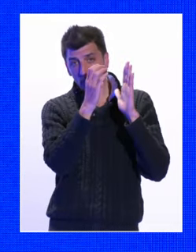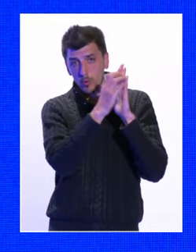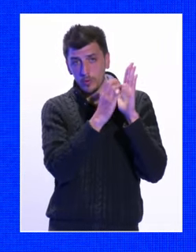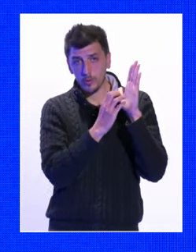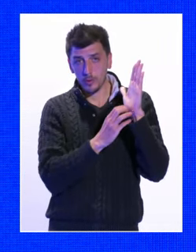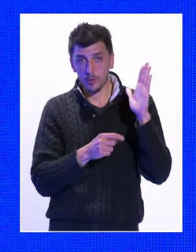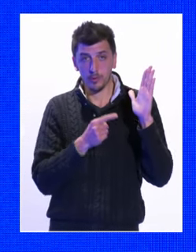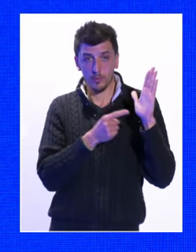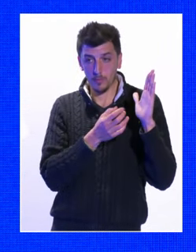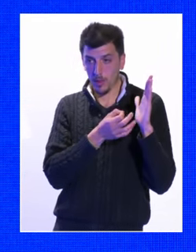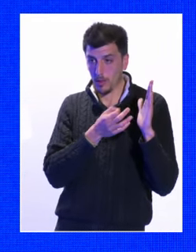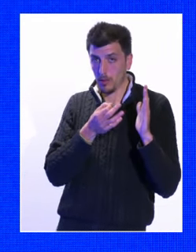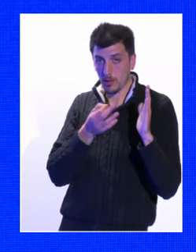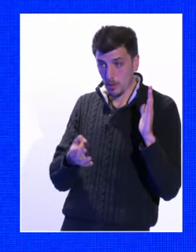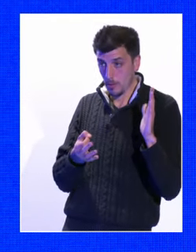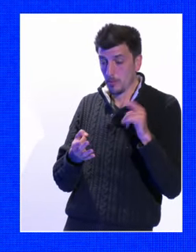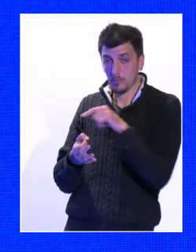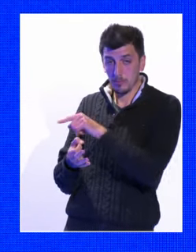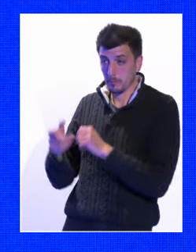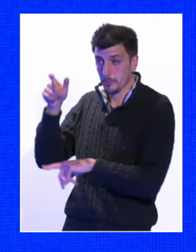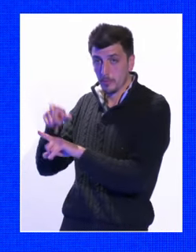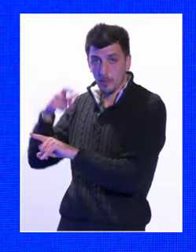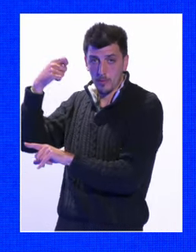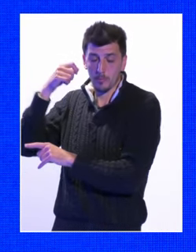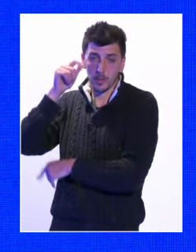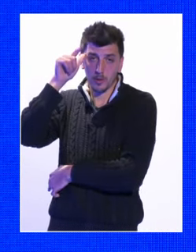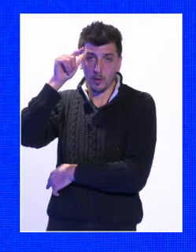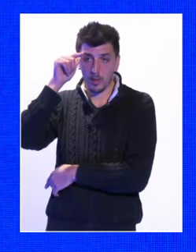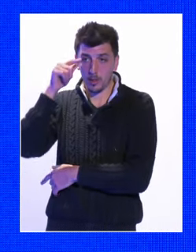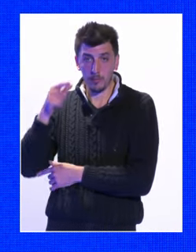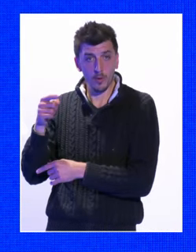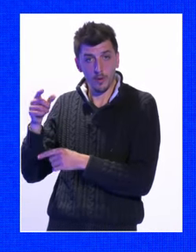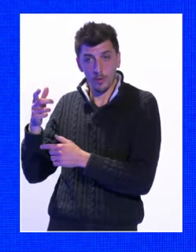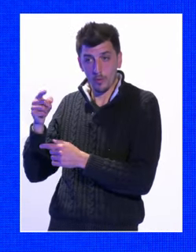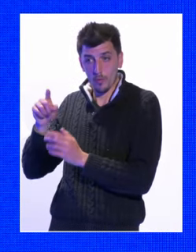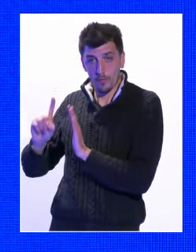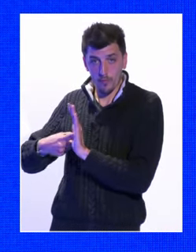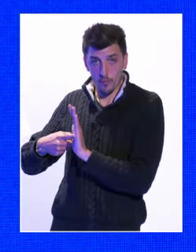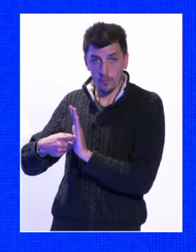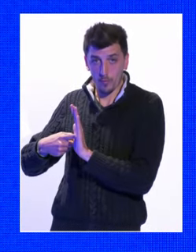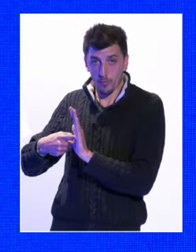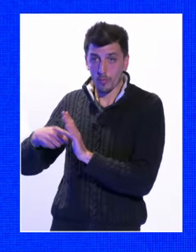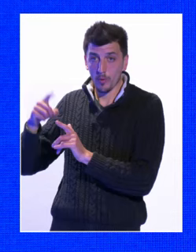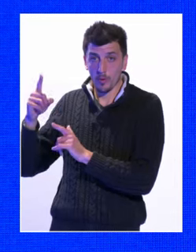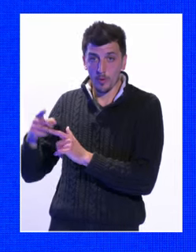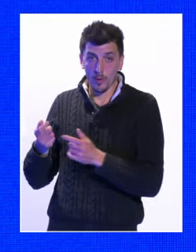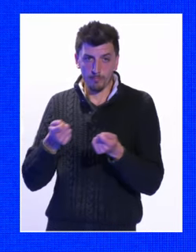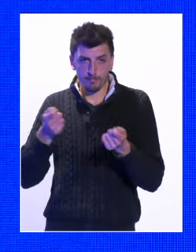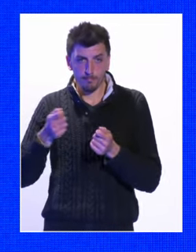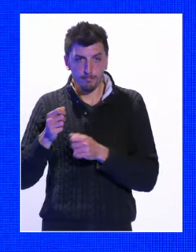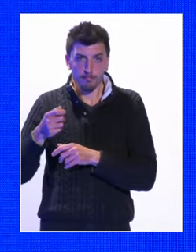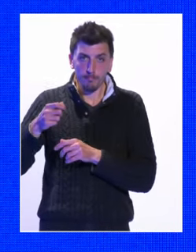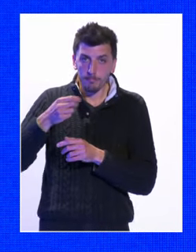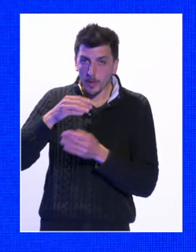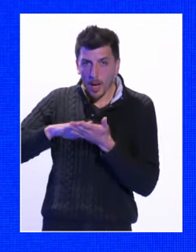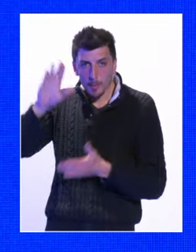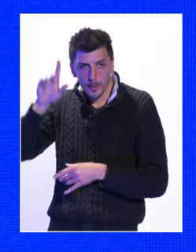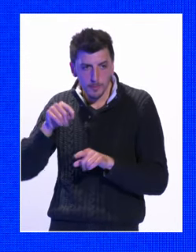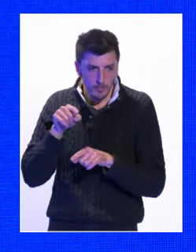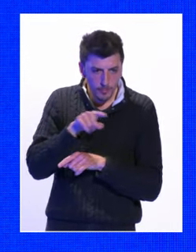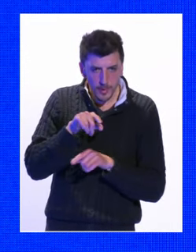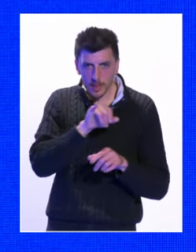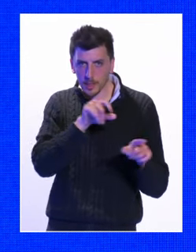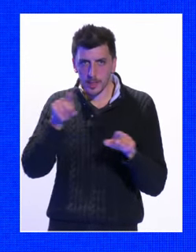au président de la République d'assurer par son arbitrage le fonctionnement régulier des pouvoirs publics,